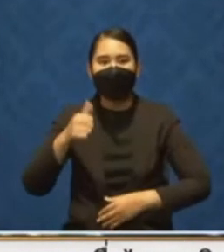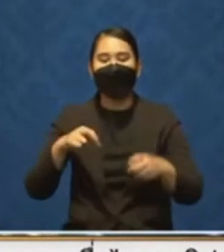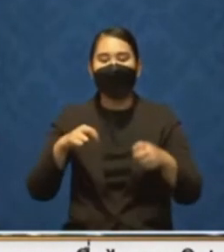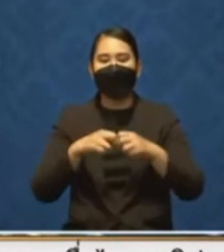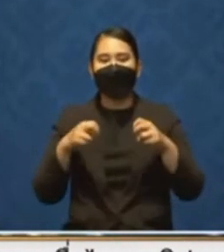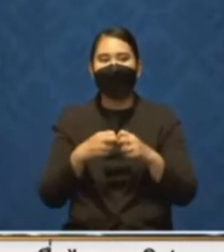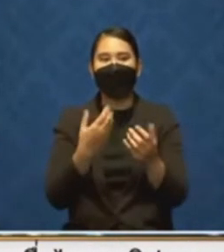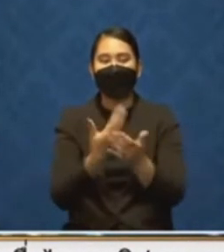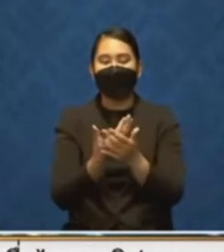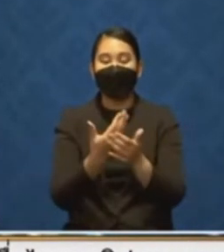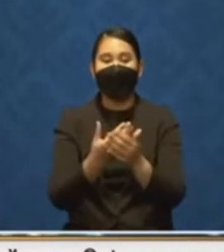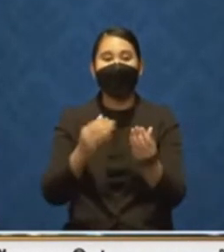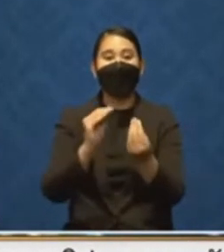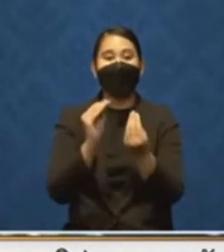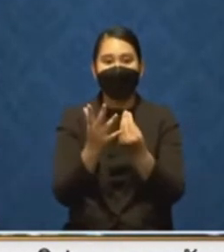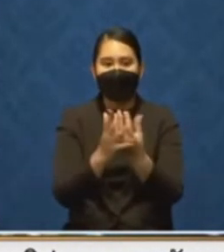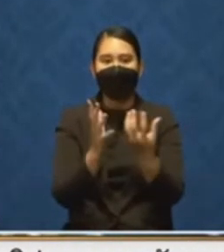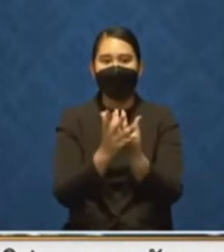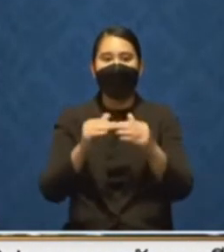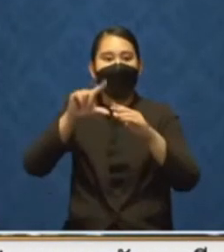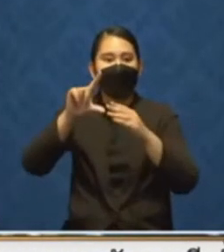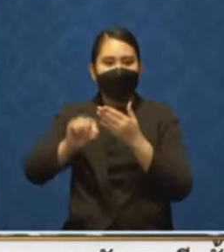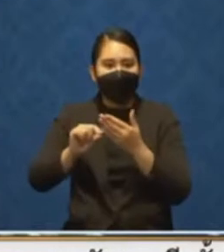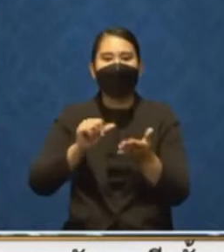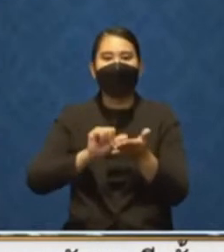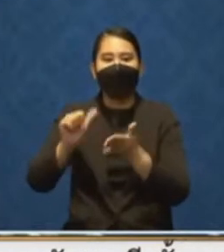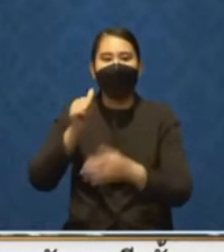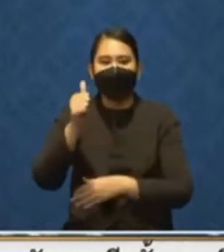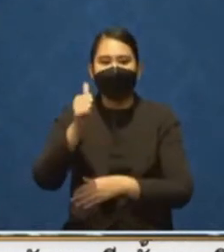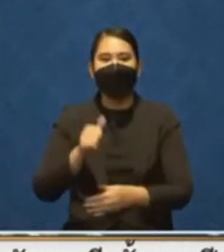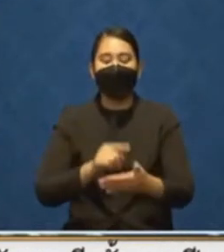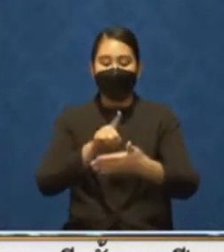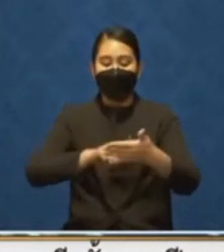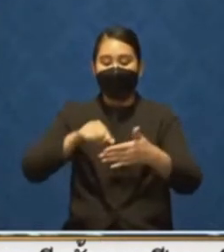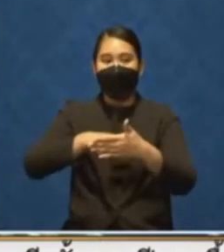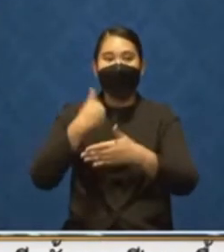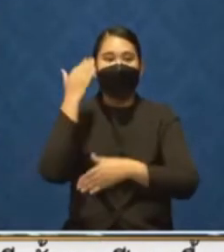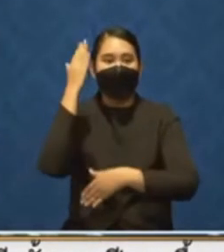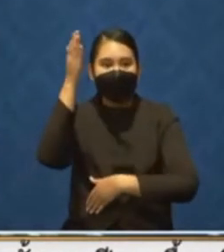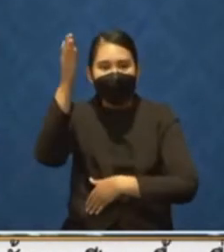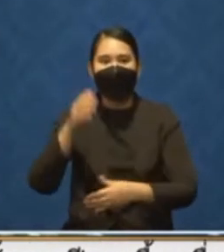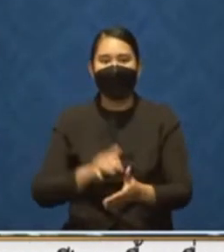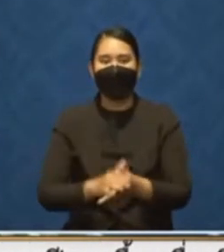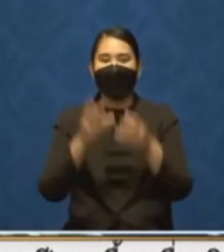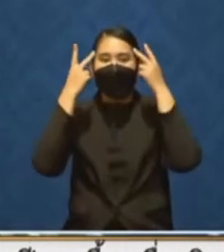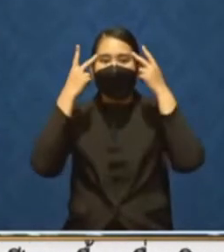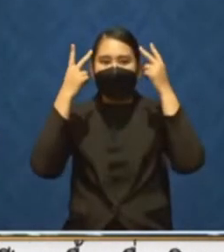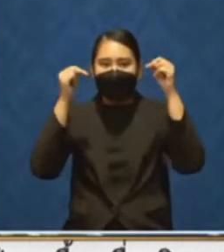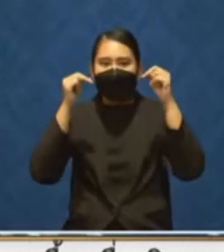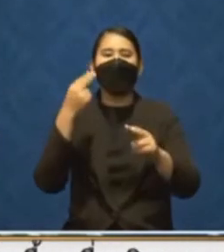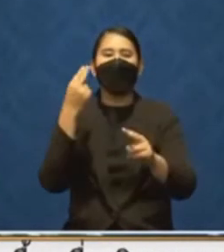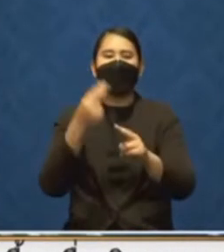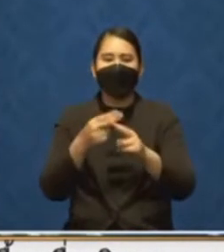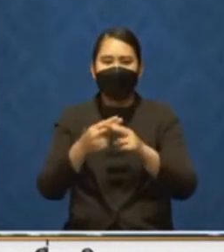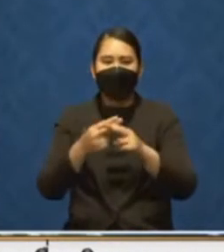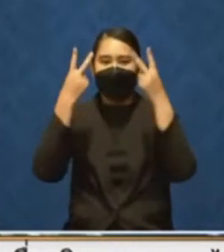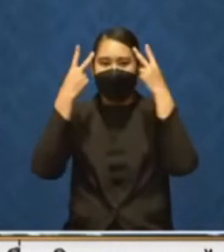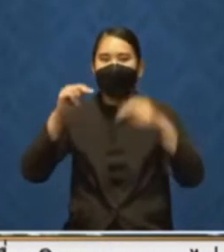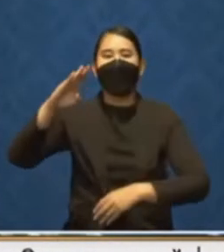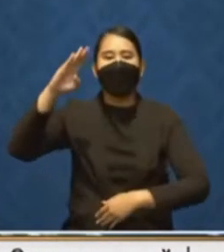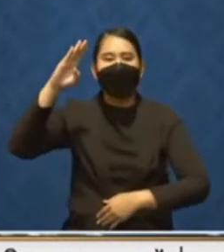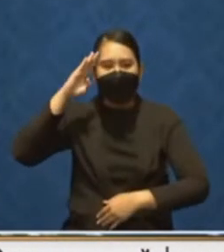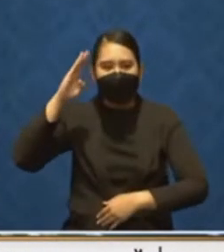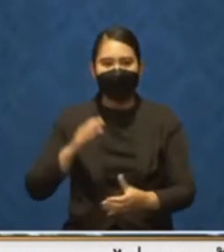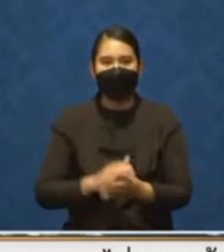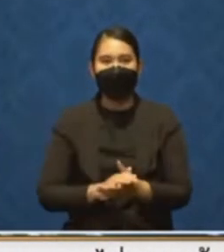เกษตรราคาตกต่ำได้ผมรับประกันได้นะครับเลือกตั้งข้างหน้านายกคนต่อไปชื่อประยุทธ์จันทร์โอชาแน่นอน